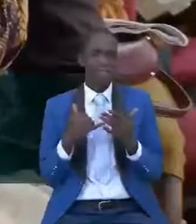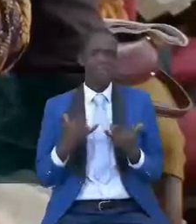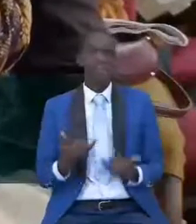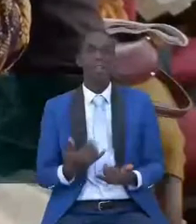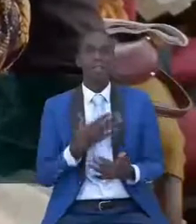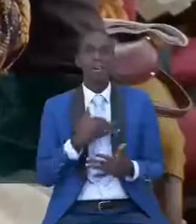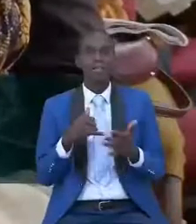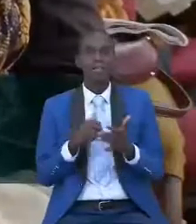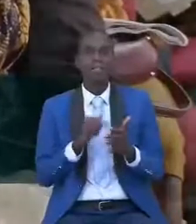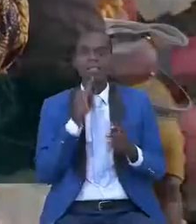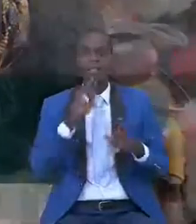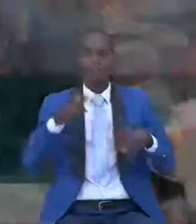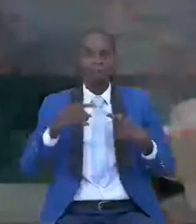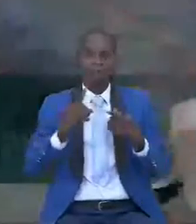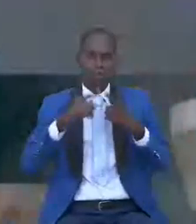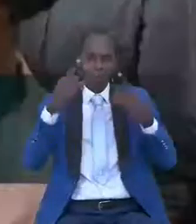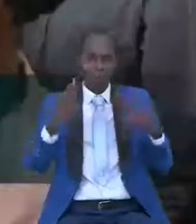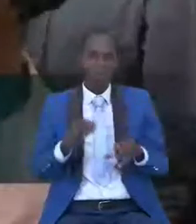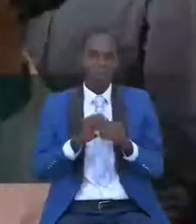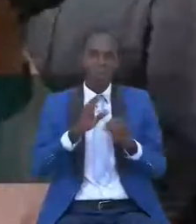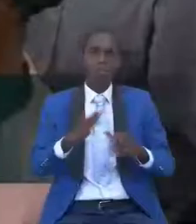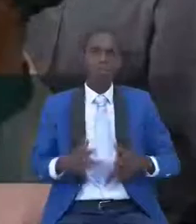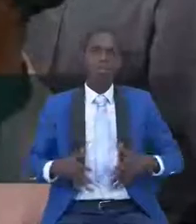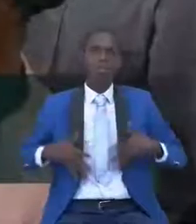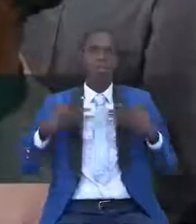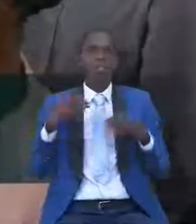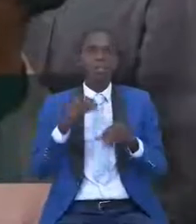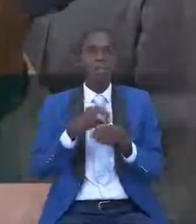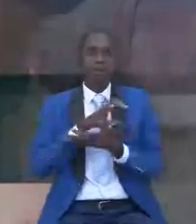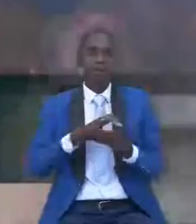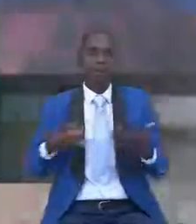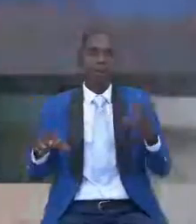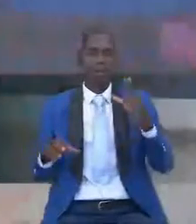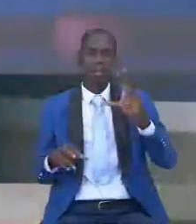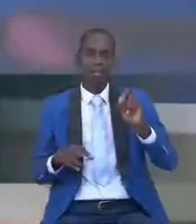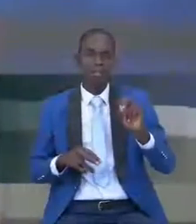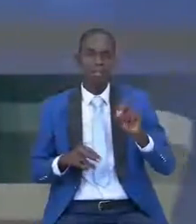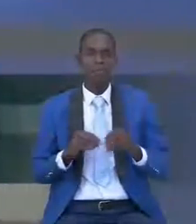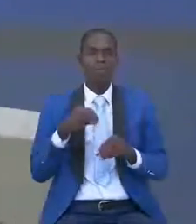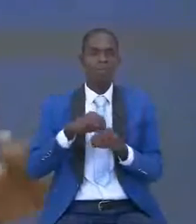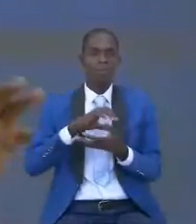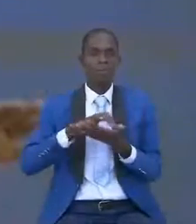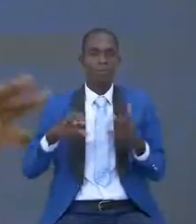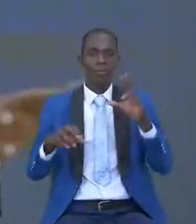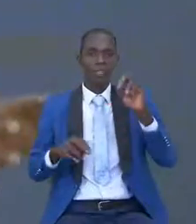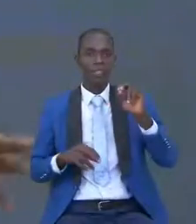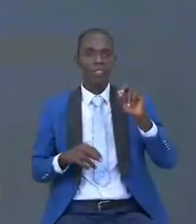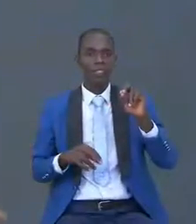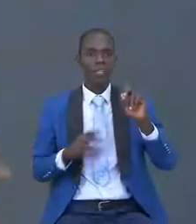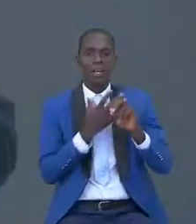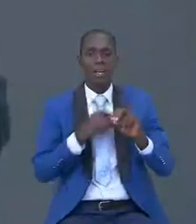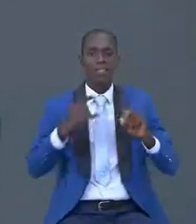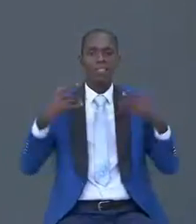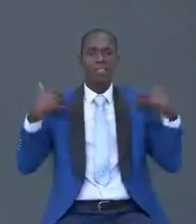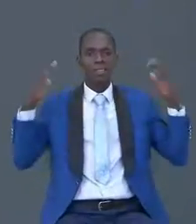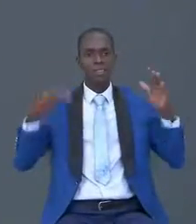il y aura l'accomplissement dans ta vie. Verset 30. Verset 30, l'ange lui